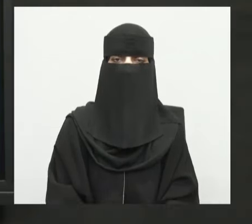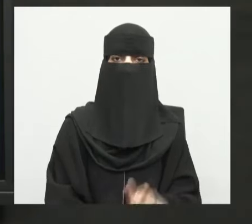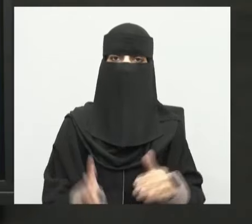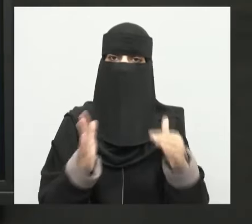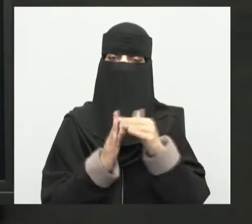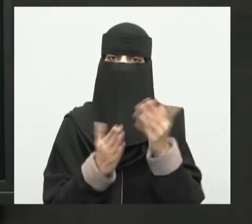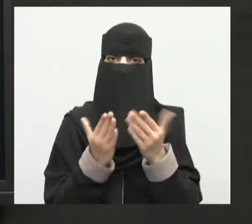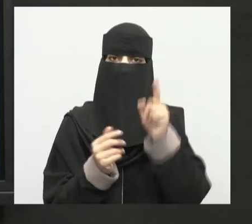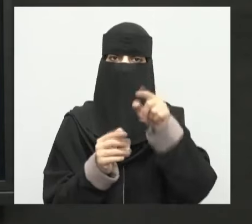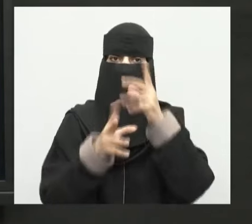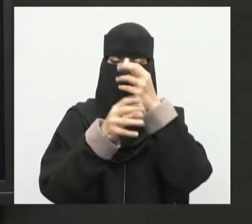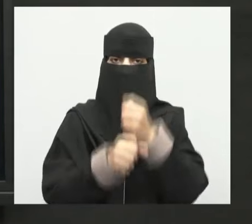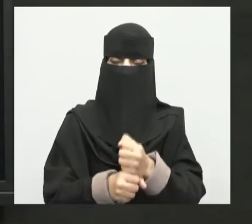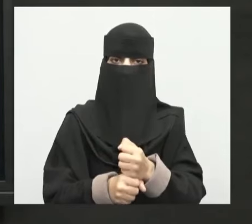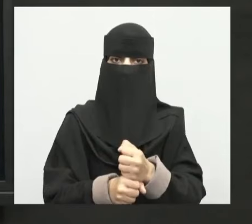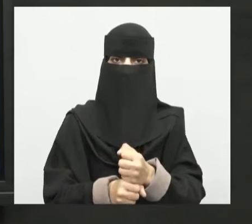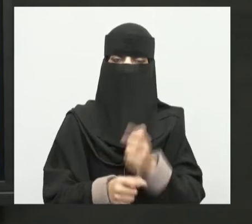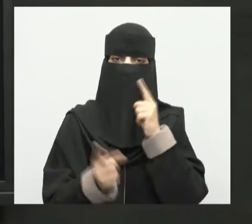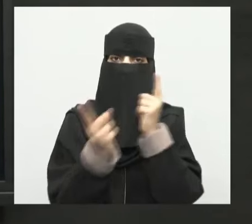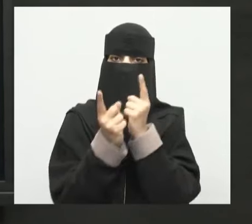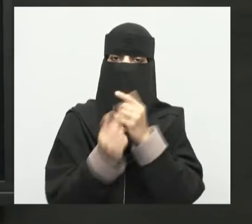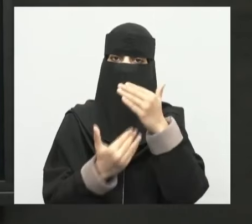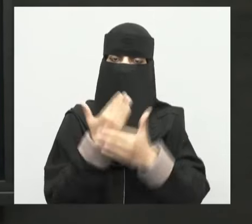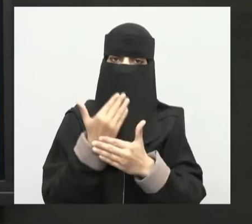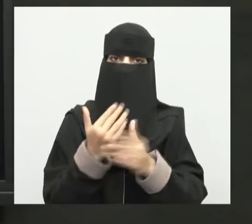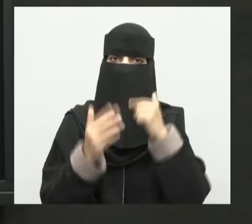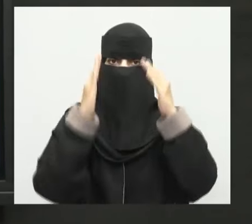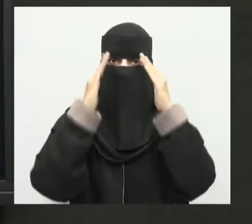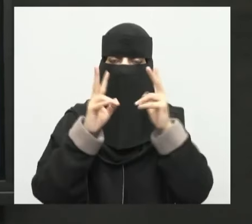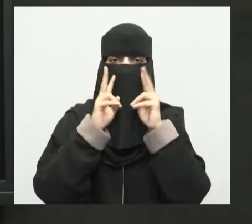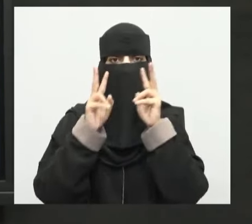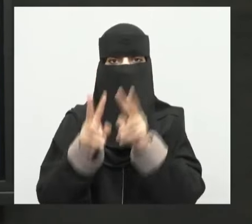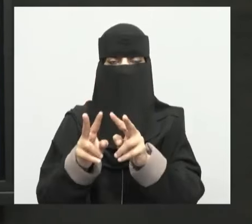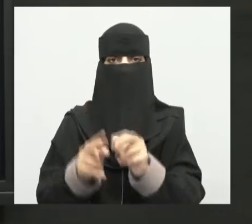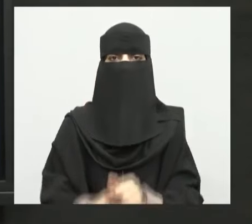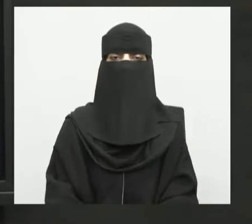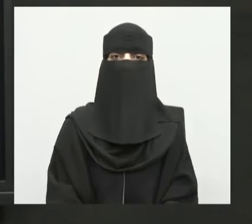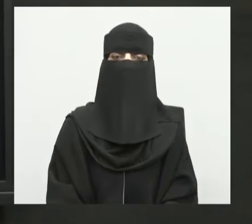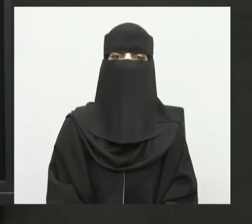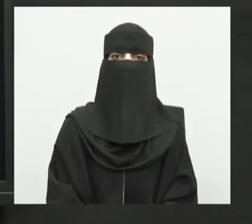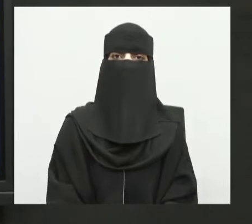في ختام درسنا نستودعكم الله الى لقاء جديد شاكره لكم حسن استماعكم